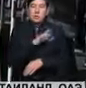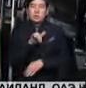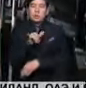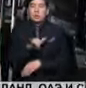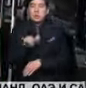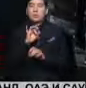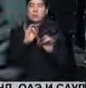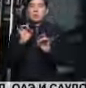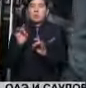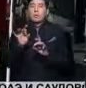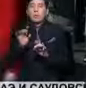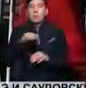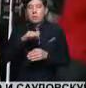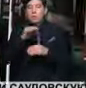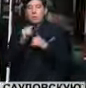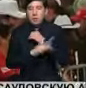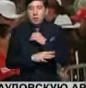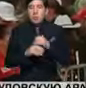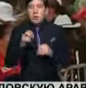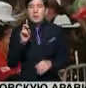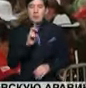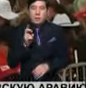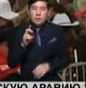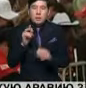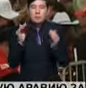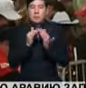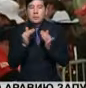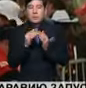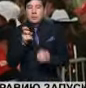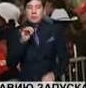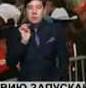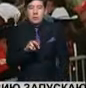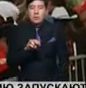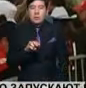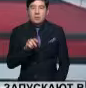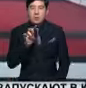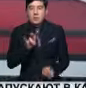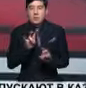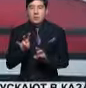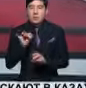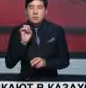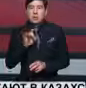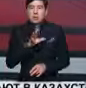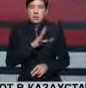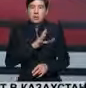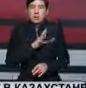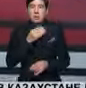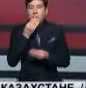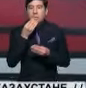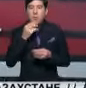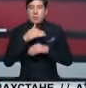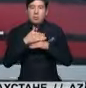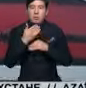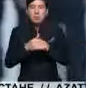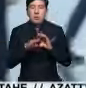миллионов голосов. Позже в Белом доме заявили, что президент имел в виду мусор, который оставляют его сторонники. Но было уже поздно.